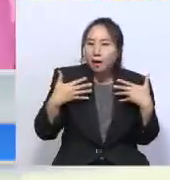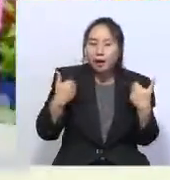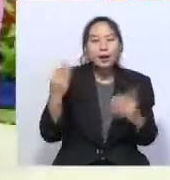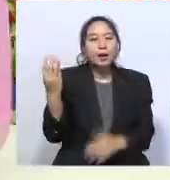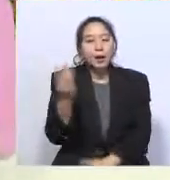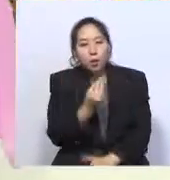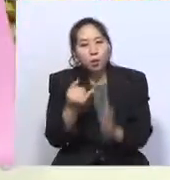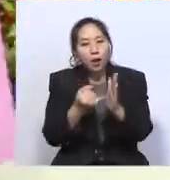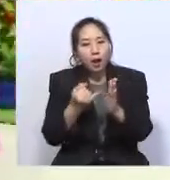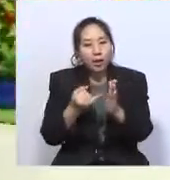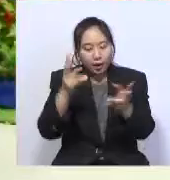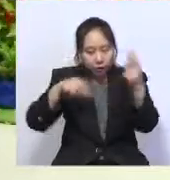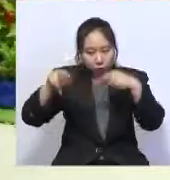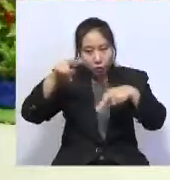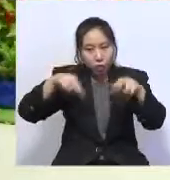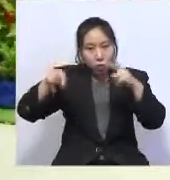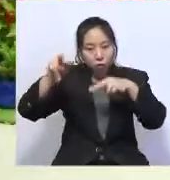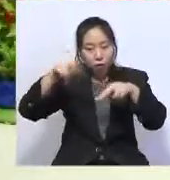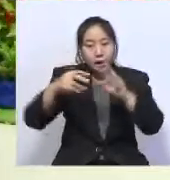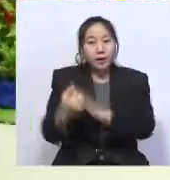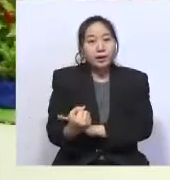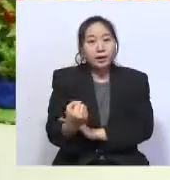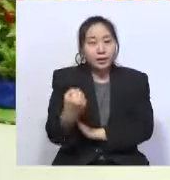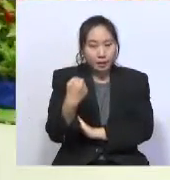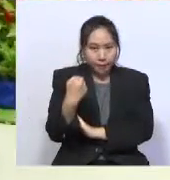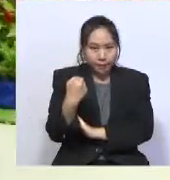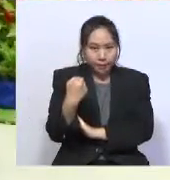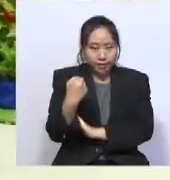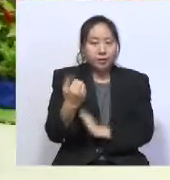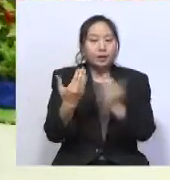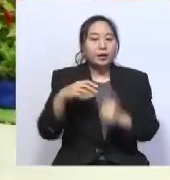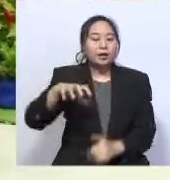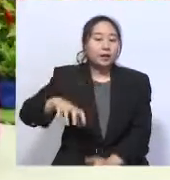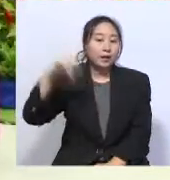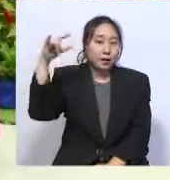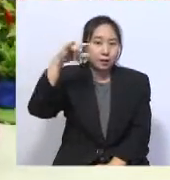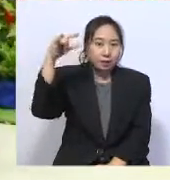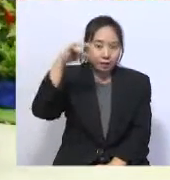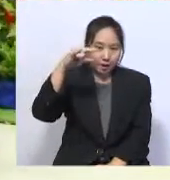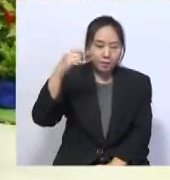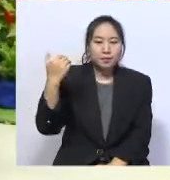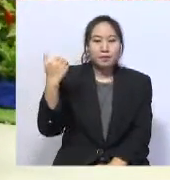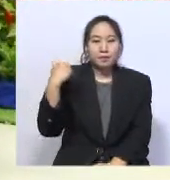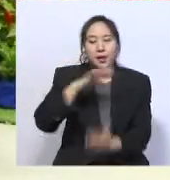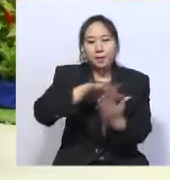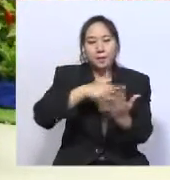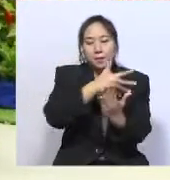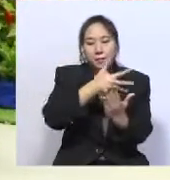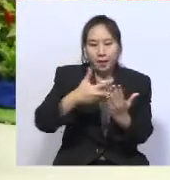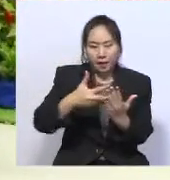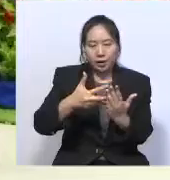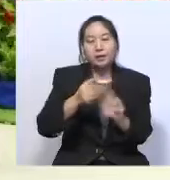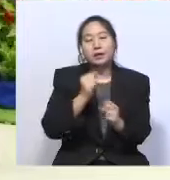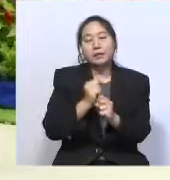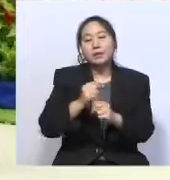เร็วภายใต้การรักษาความปลอดภัยที่เข้มงวด นะคะซึ่งทางด้านท่าอากาศยานดอนเมืองเองก็ได้มีการจัดทำแผนอำนวยความสะดวก